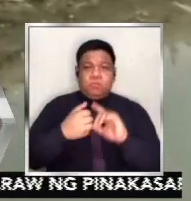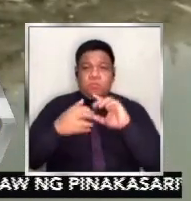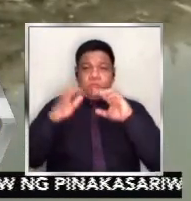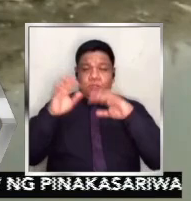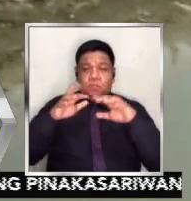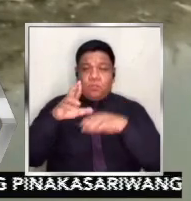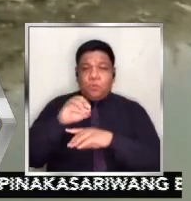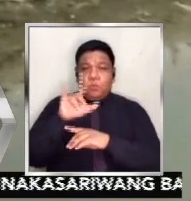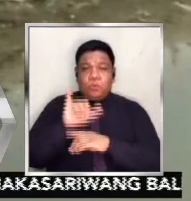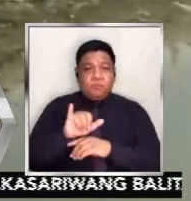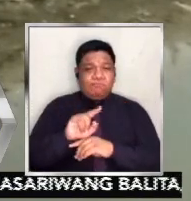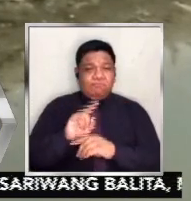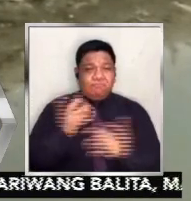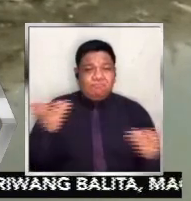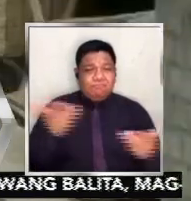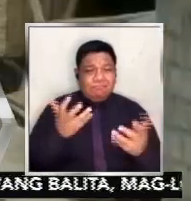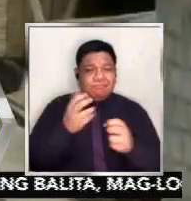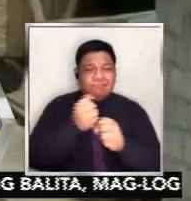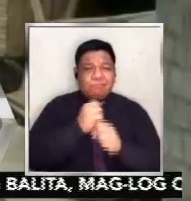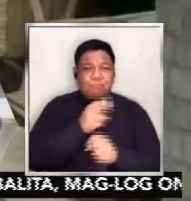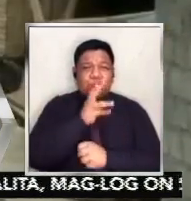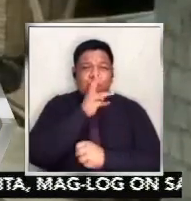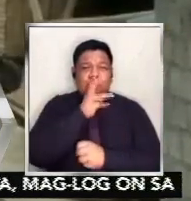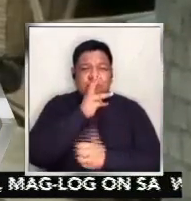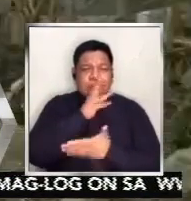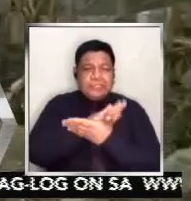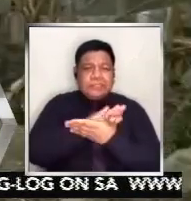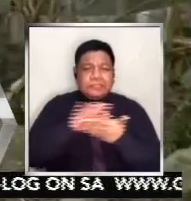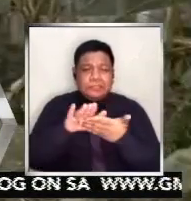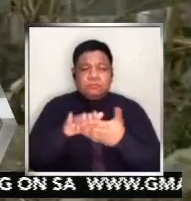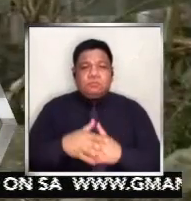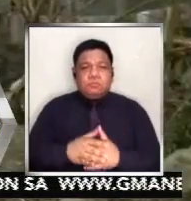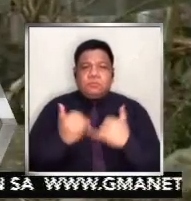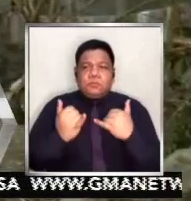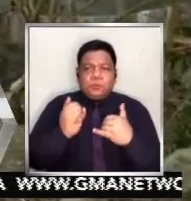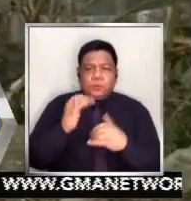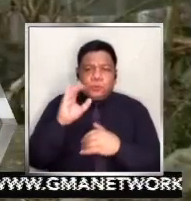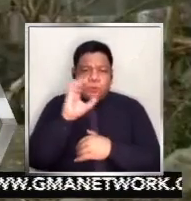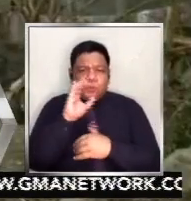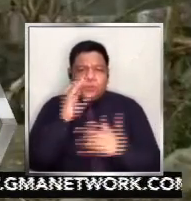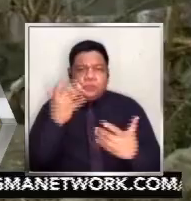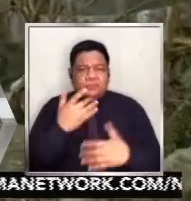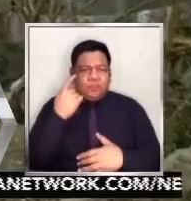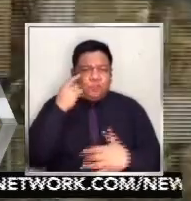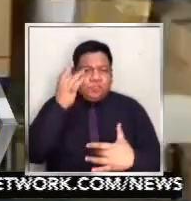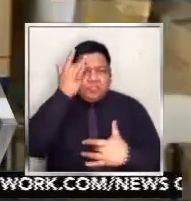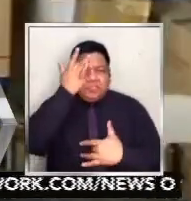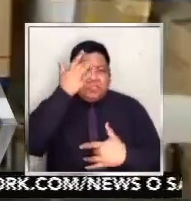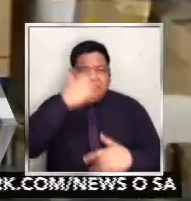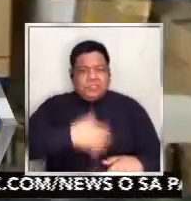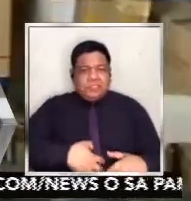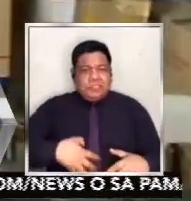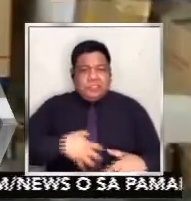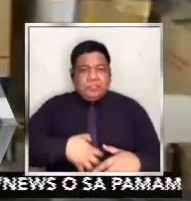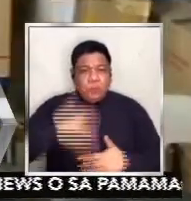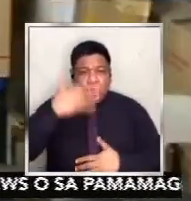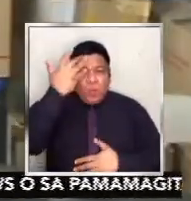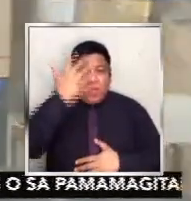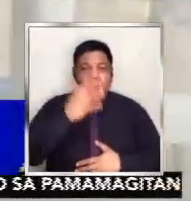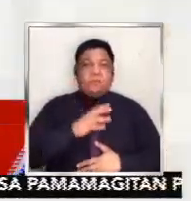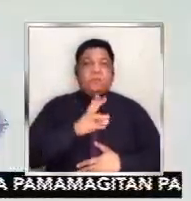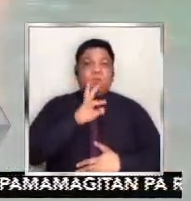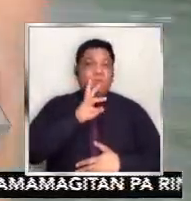na supply ng inuming tubig. We are monitoring for diarrheal diseases kasi usually ang tubig hindi siya